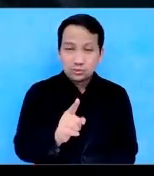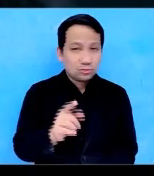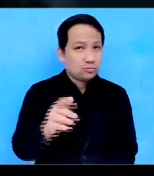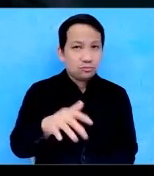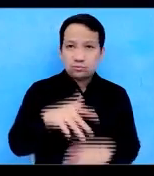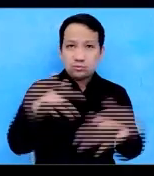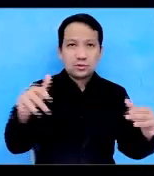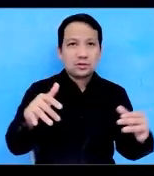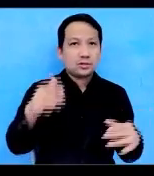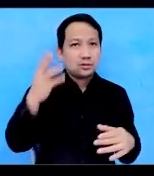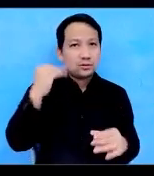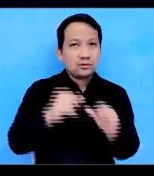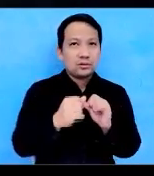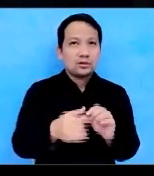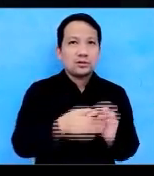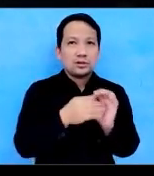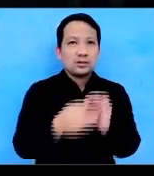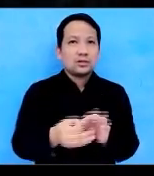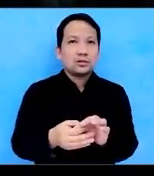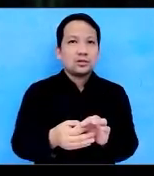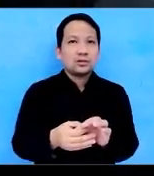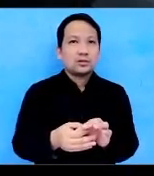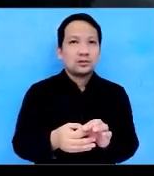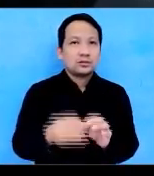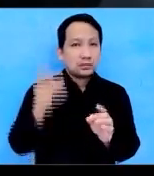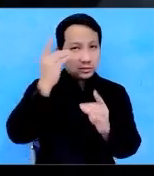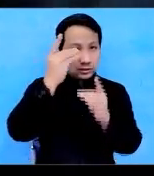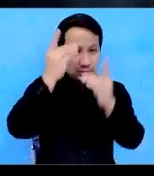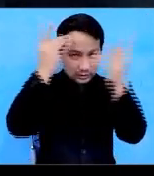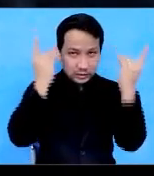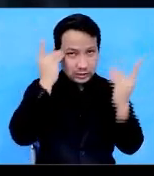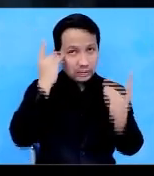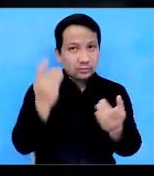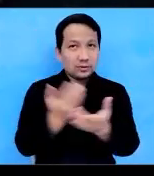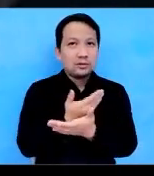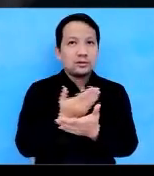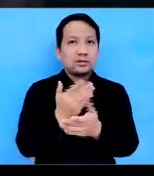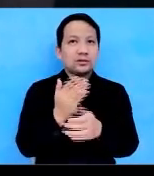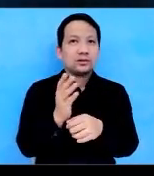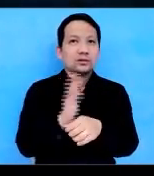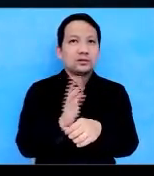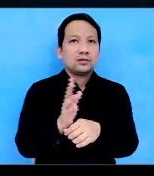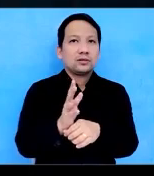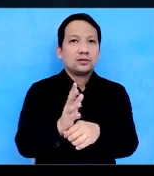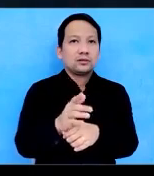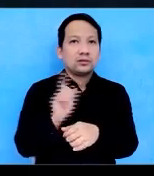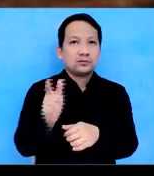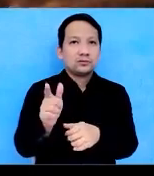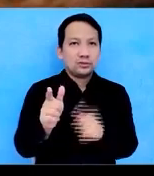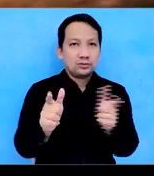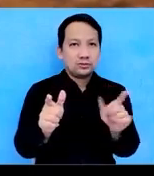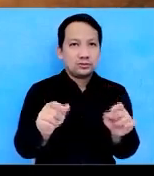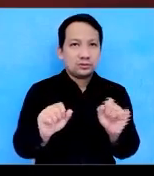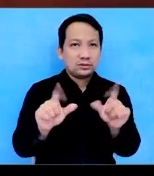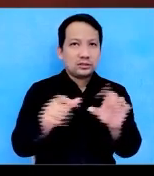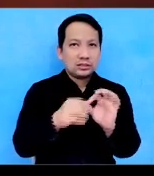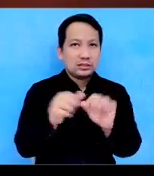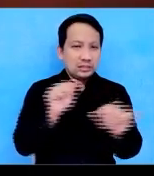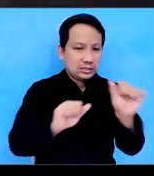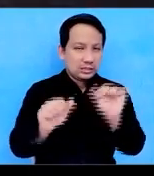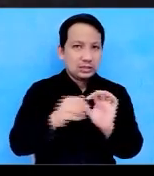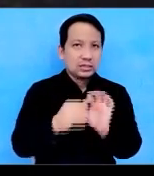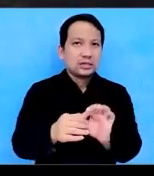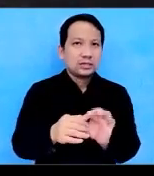And nostalgic. Yan ngayon ang feels ng Disney fans sa paglabas ng pinakabagong trailer para sa 2023 live-action remake